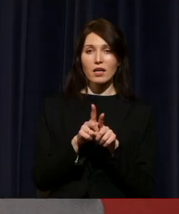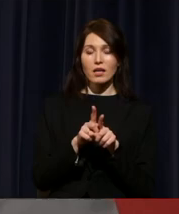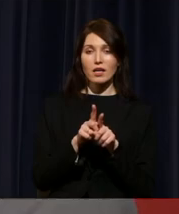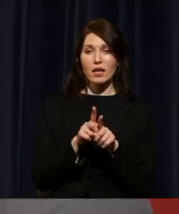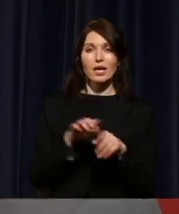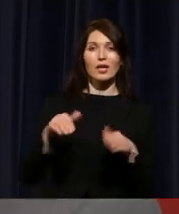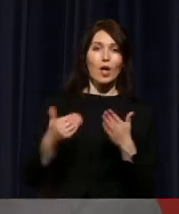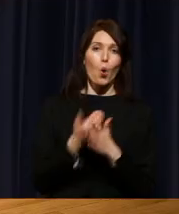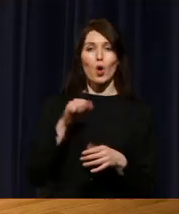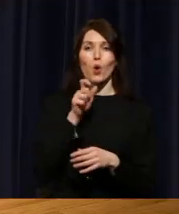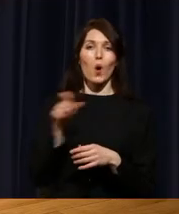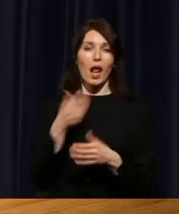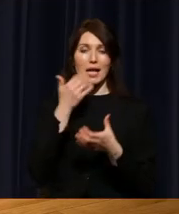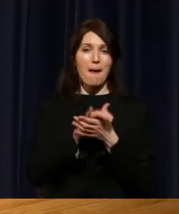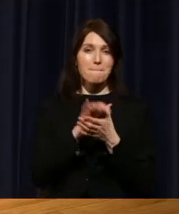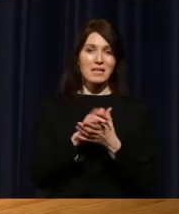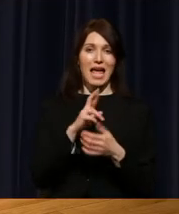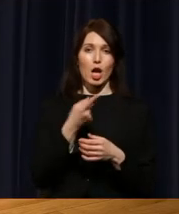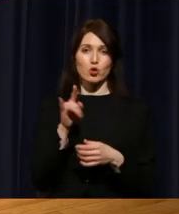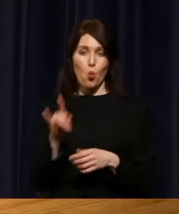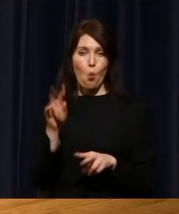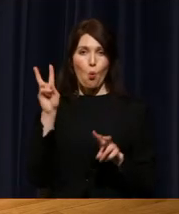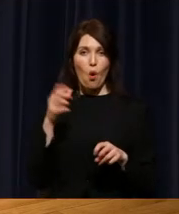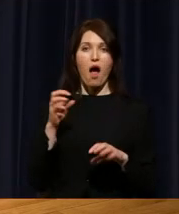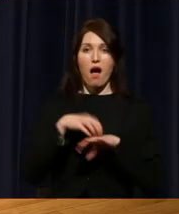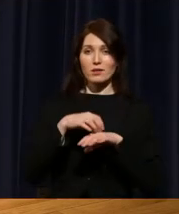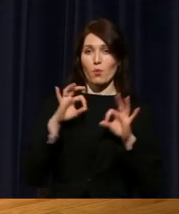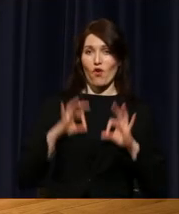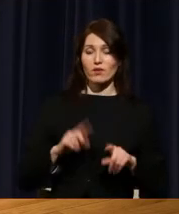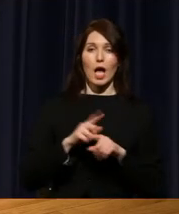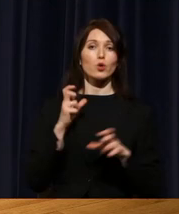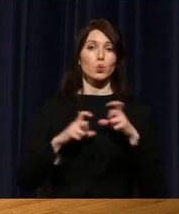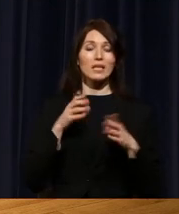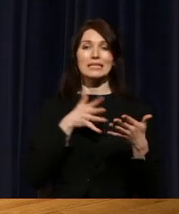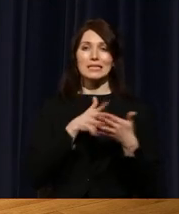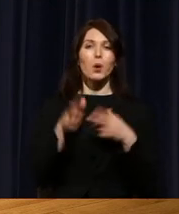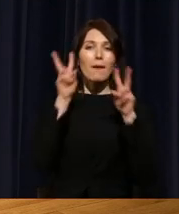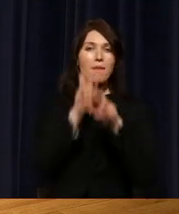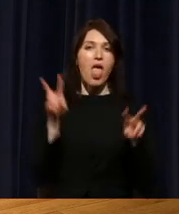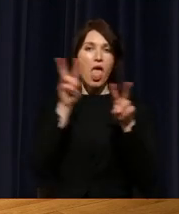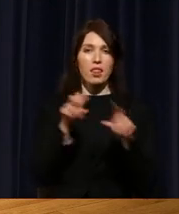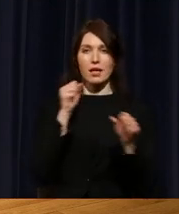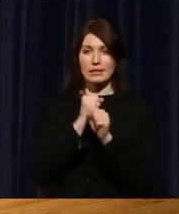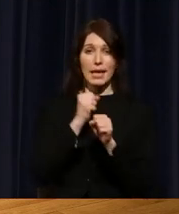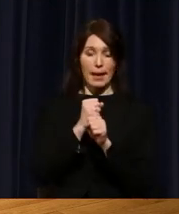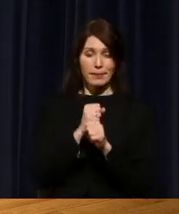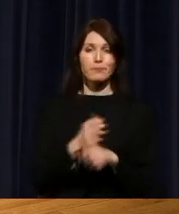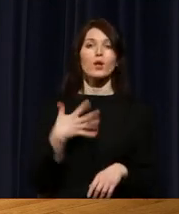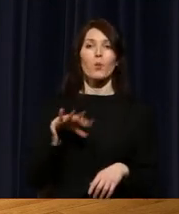jaunie kolēģi iepazīst RSU ārsta profesiju un studijas ir arī caur pētnieciskiem darbiem.